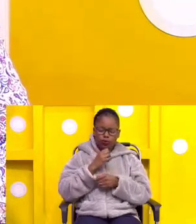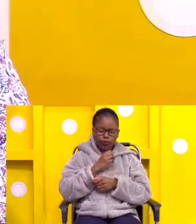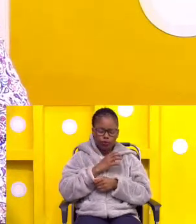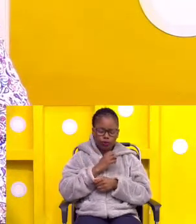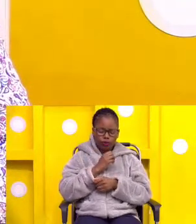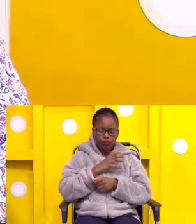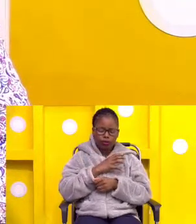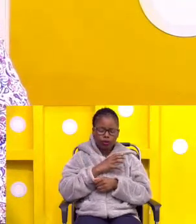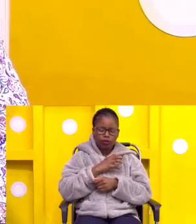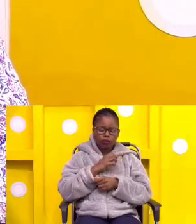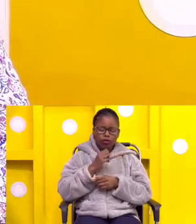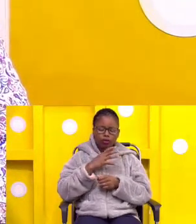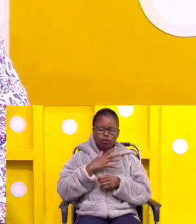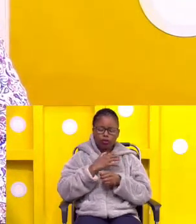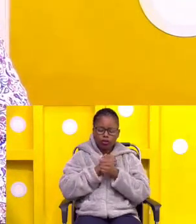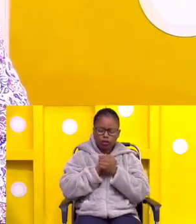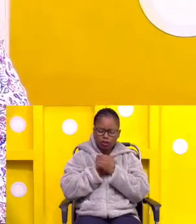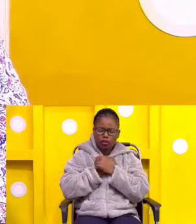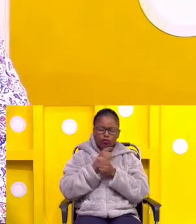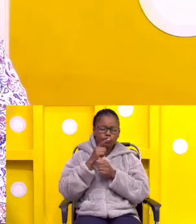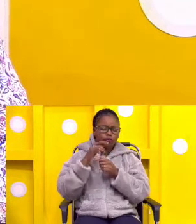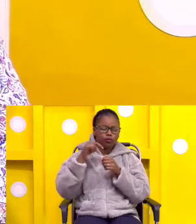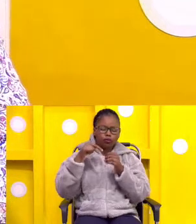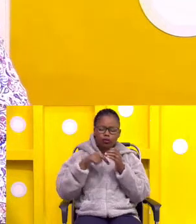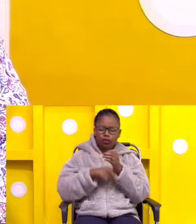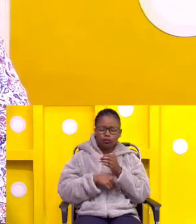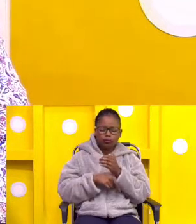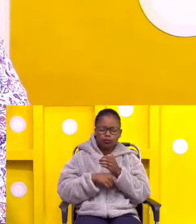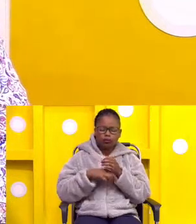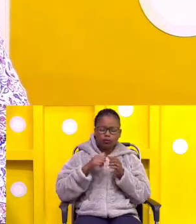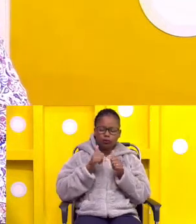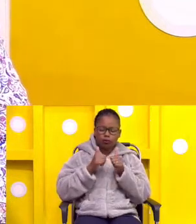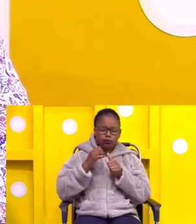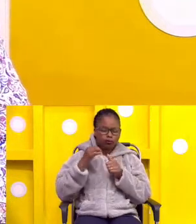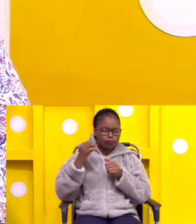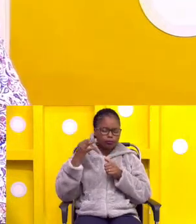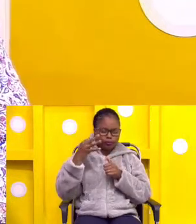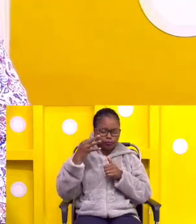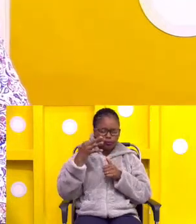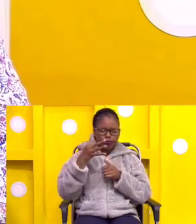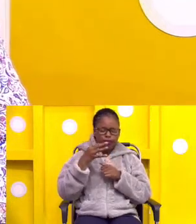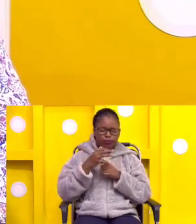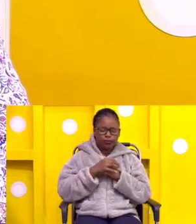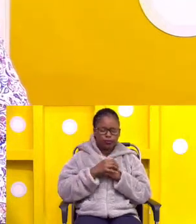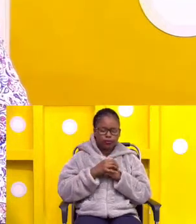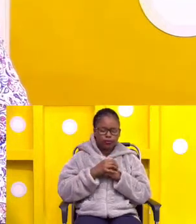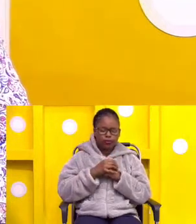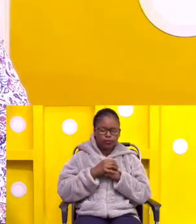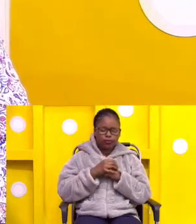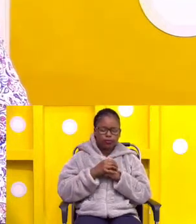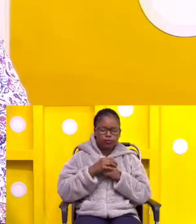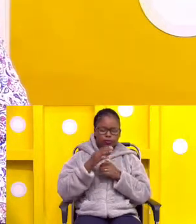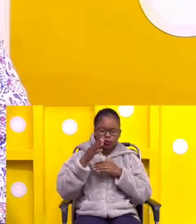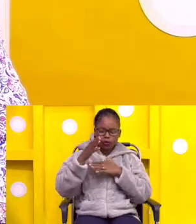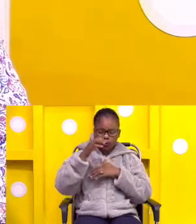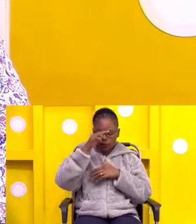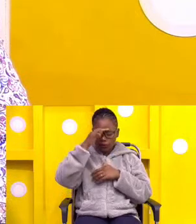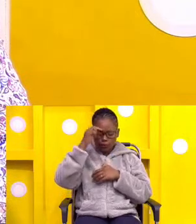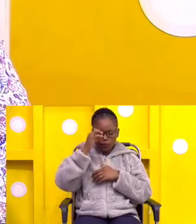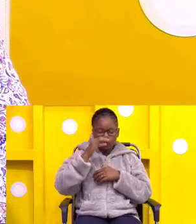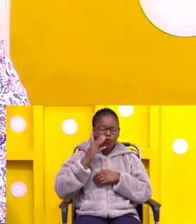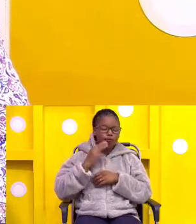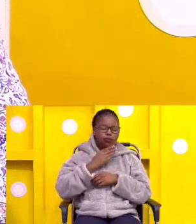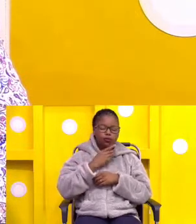wira makwendete. Aruti wira megutungata. Ngai wakwa Mwathani wakwa ni tondu wathana unene